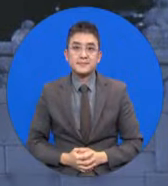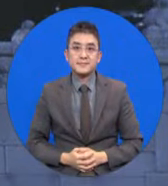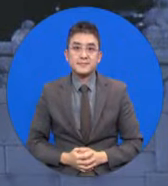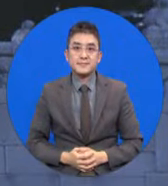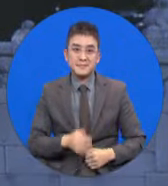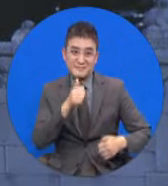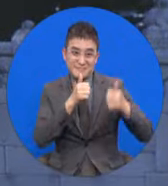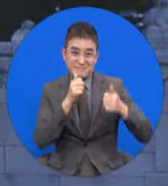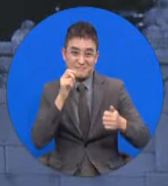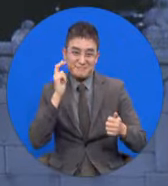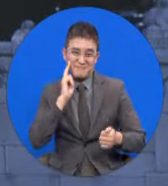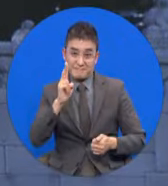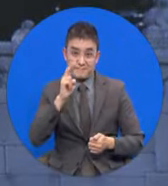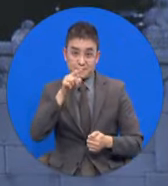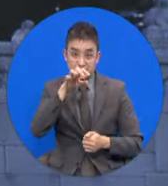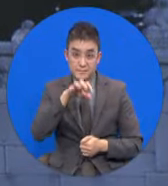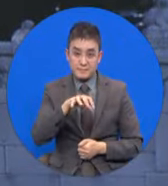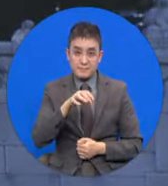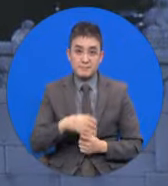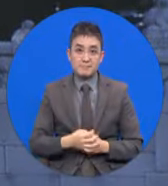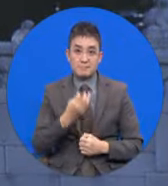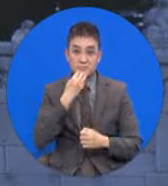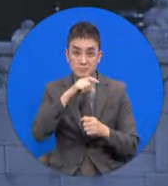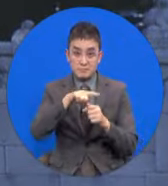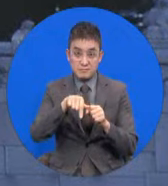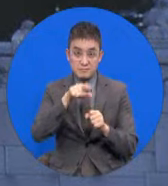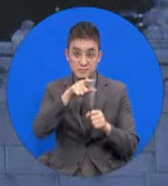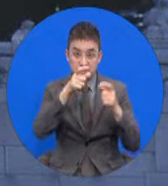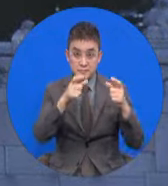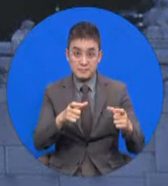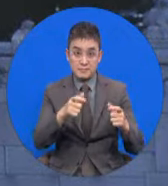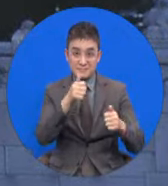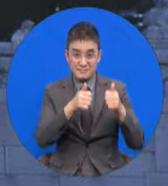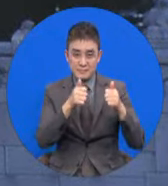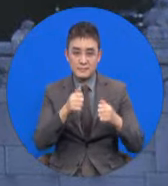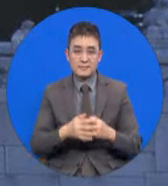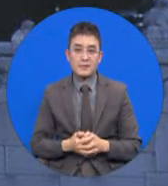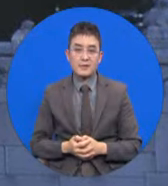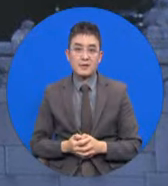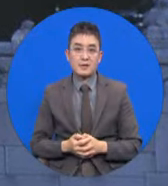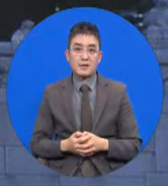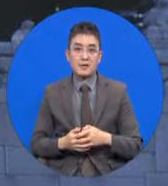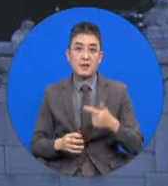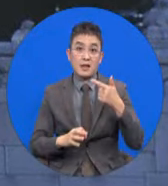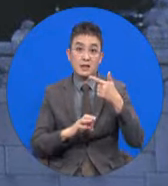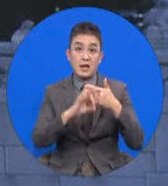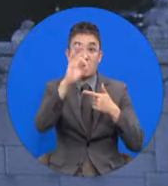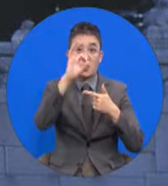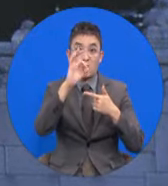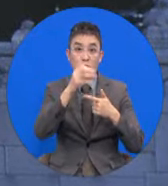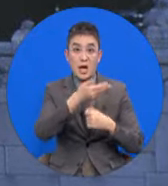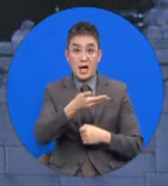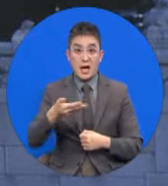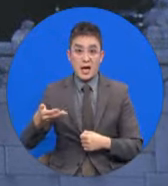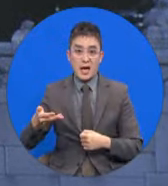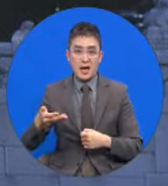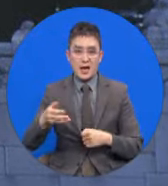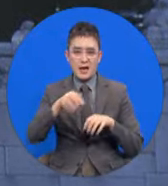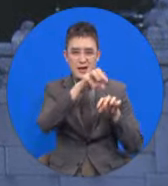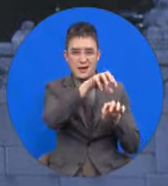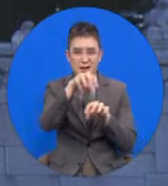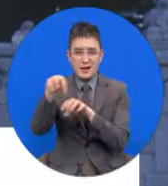접전지 중에 수도권에 이어서 최대 격전지로 꼽히는 곳은 바로 낙동강 벨트입니다. 낙동강 벨트는 이 낙동강